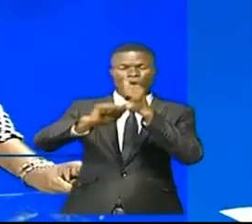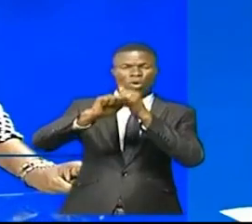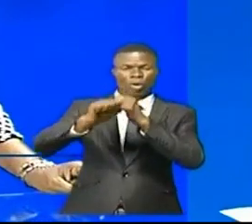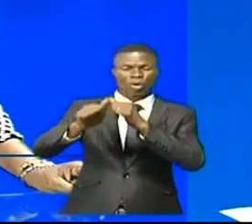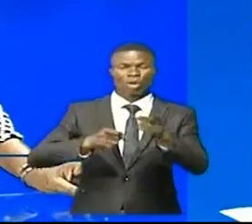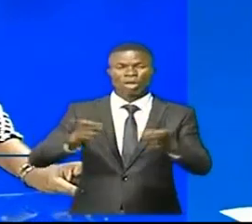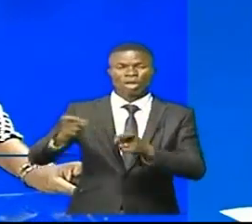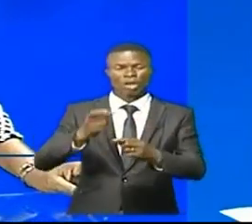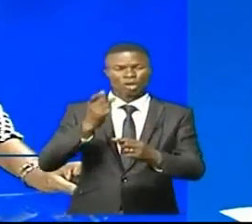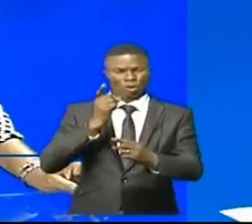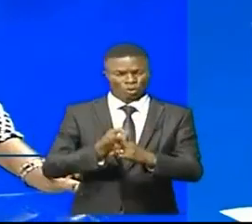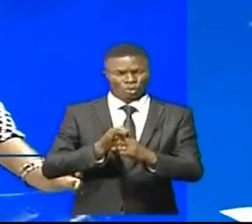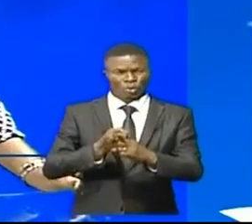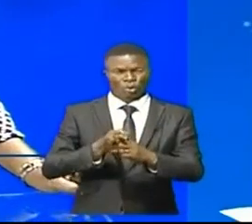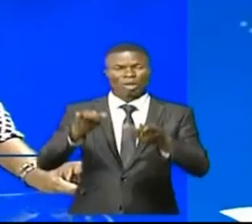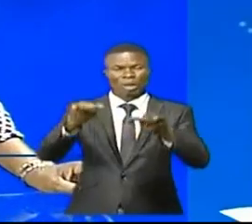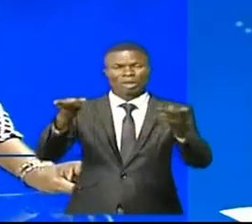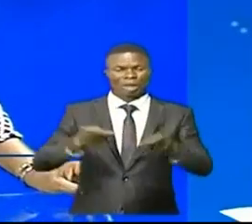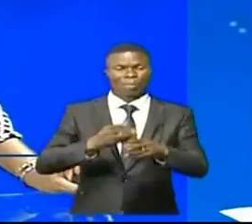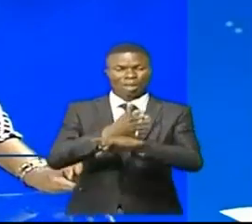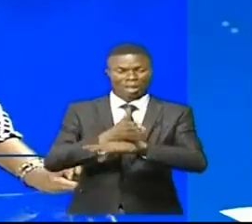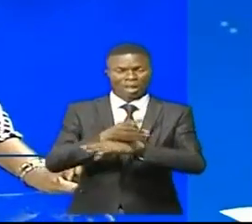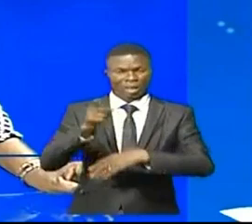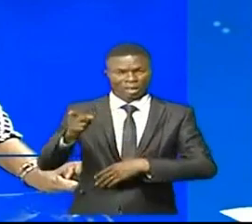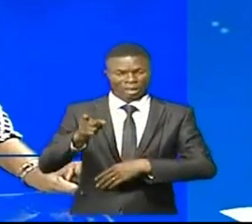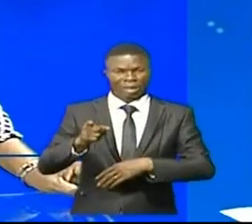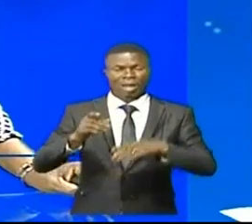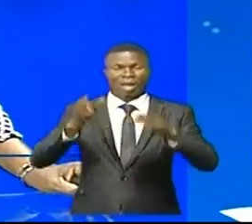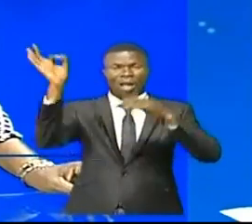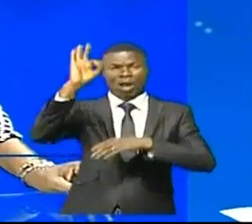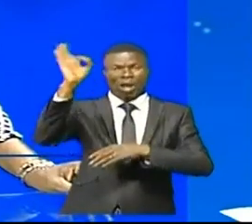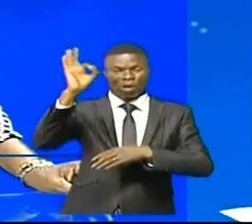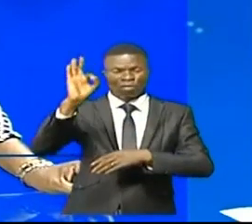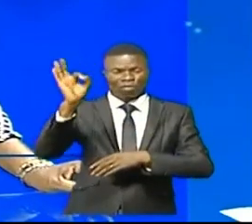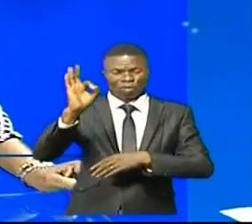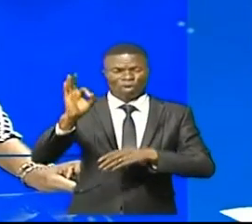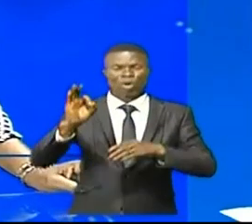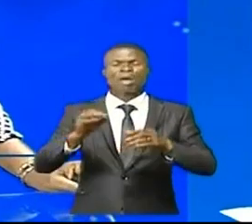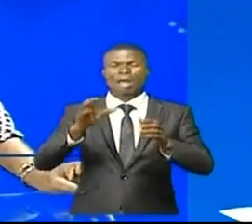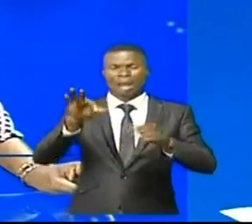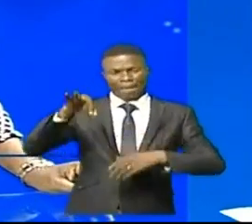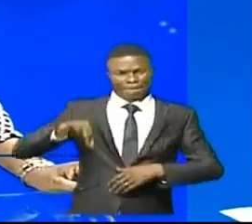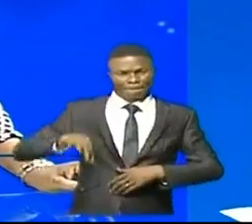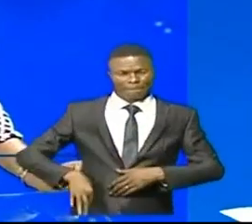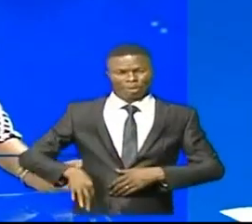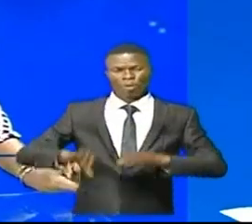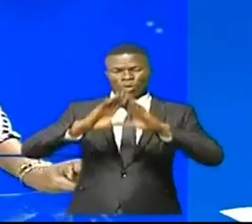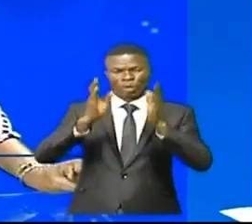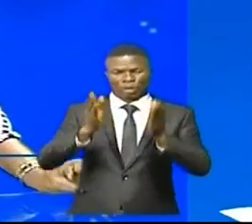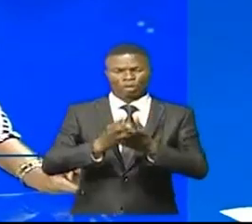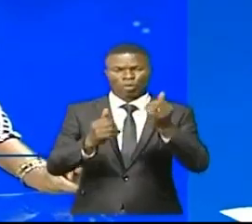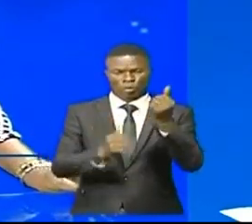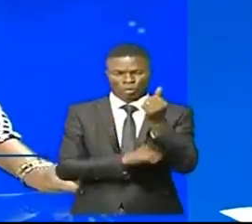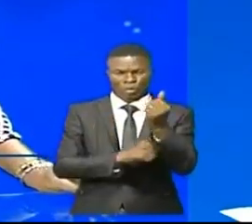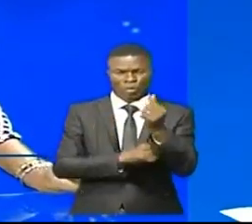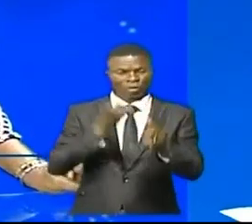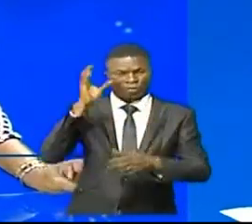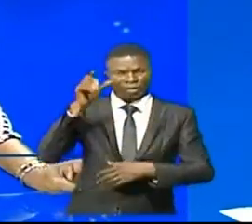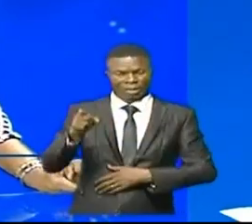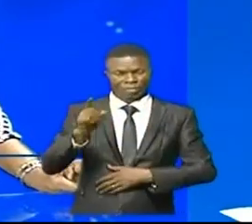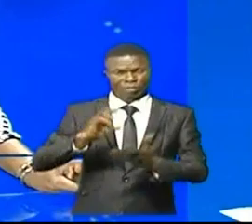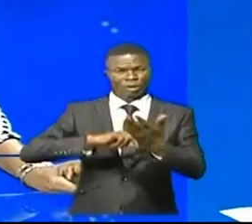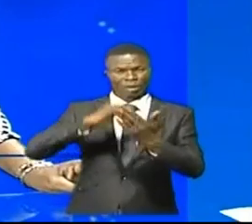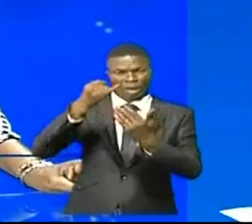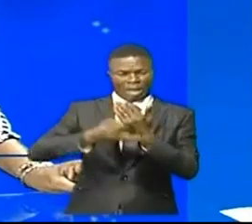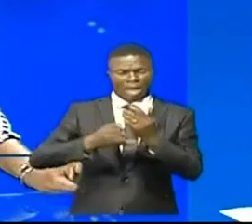gestion efficace de ce parc par la création des forêts communautaires pour le bien-être des communautés locales. Ce grand projet